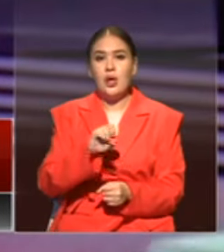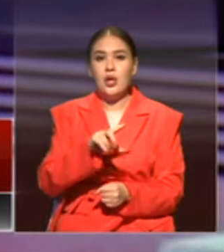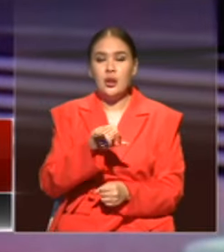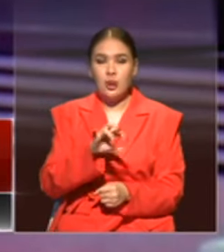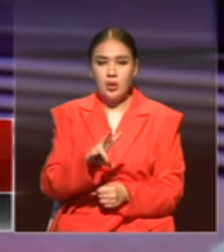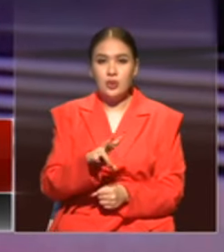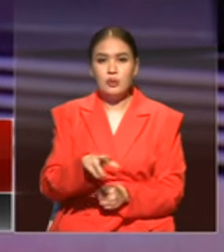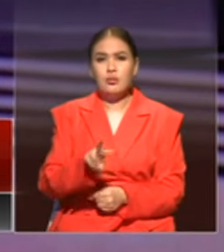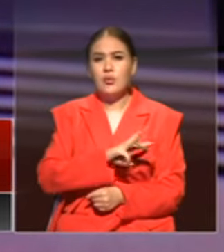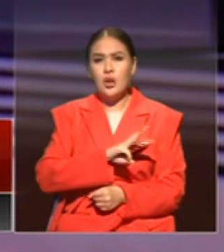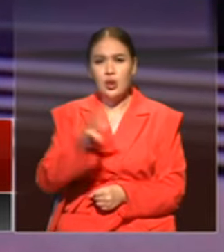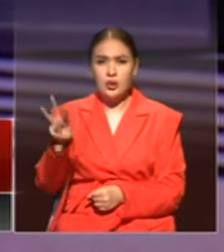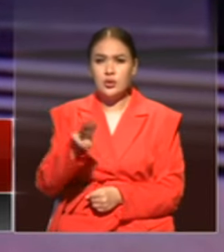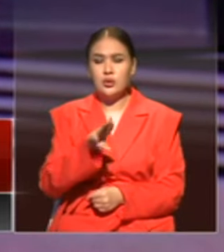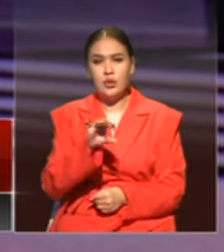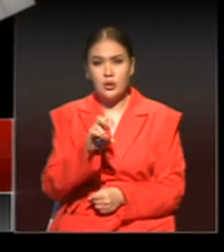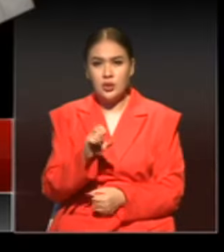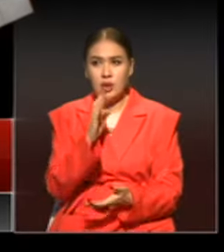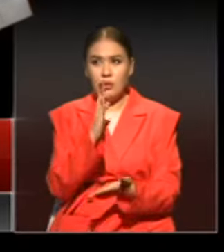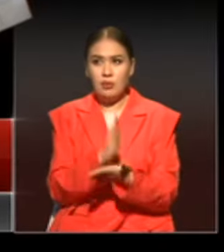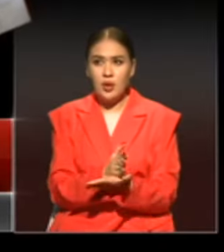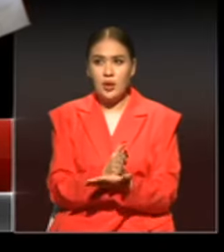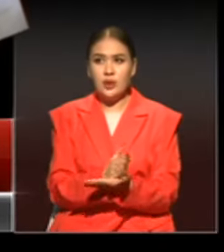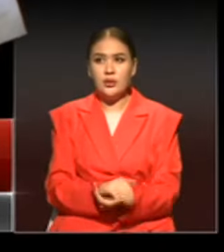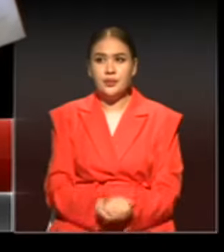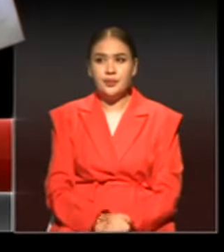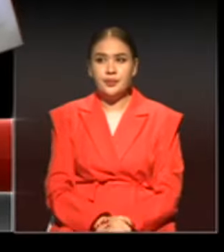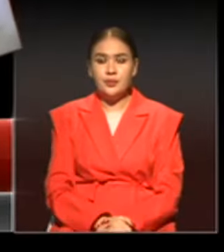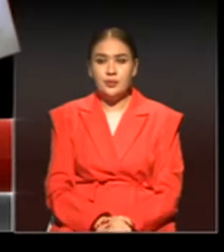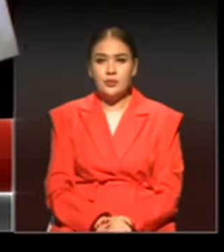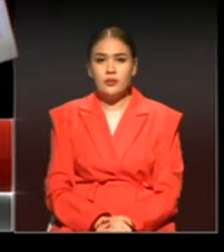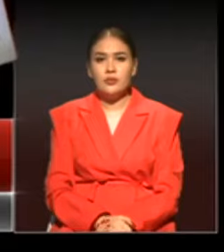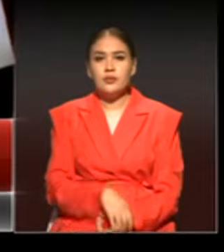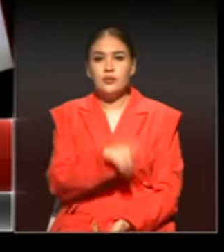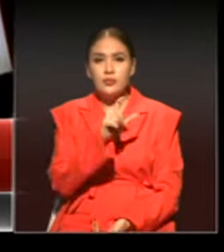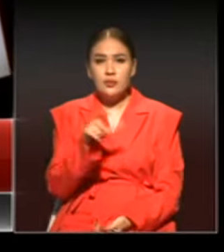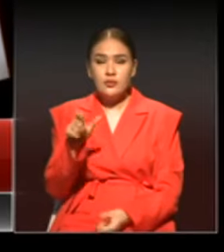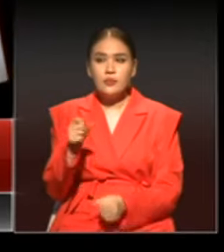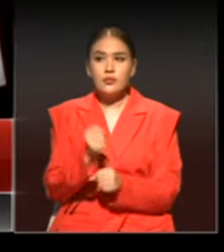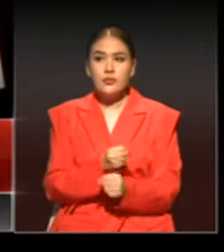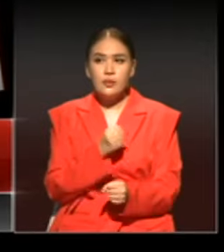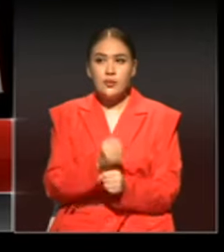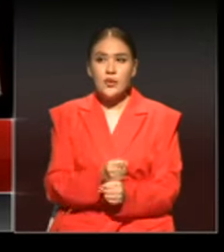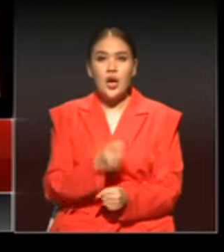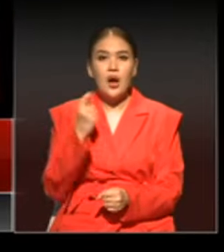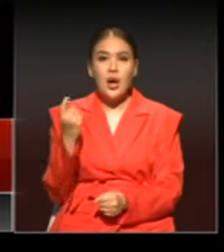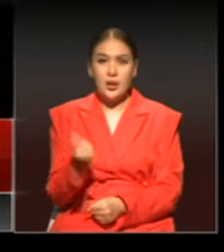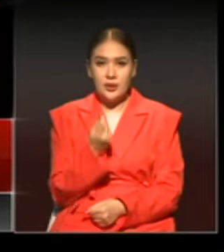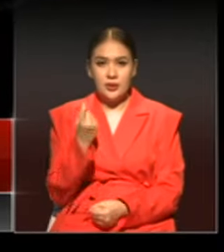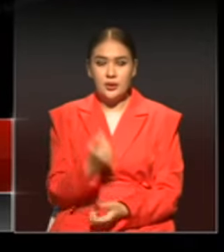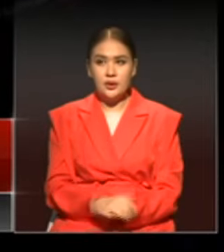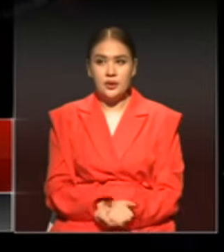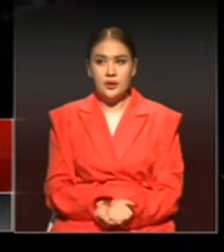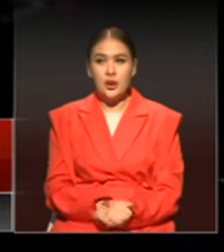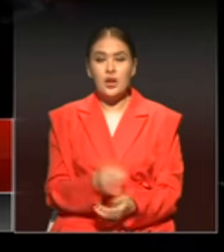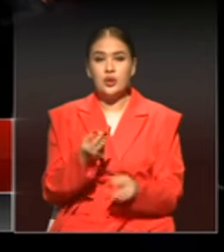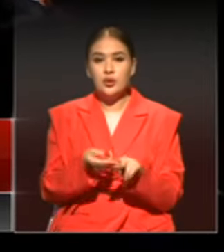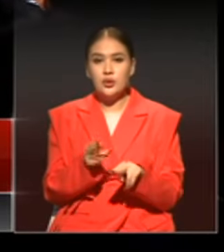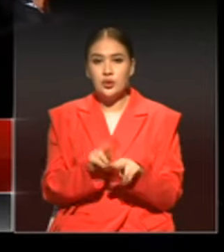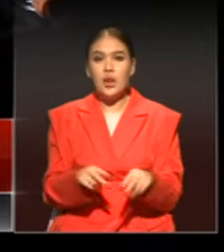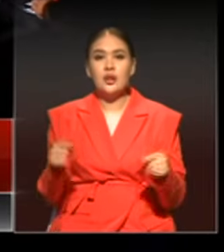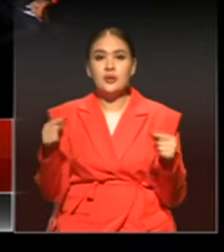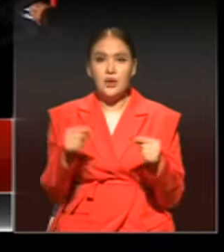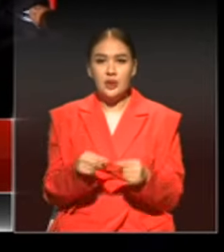миллиондап тонналап жатыр. Не өртеп жатырмыз, не көміп жатырмыз. Мына кісілердің жасап жатқандар бұл енді өте аз. Сондықтан біз бұны